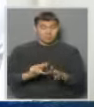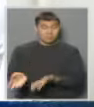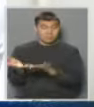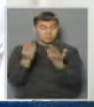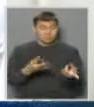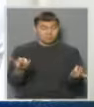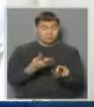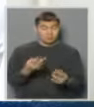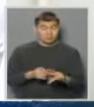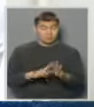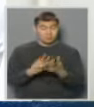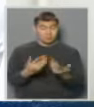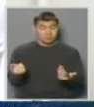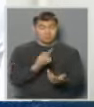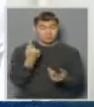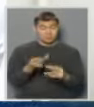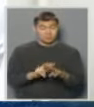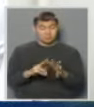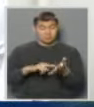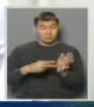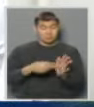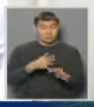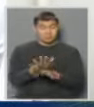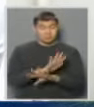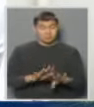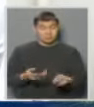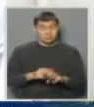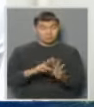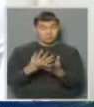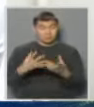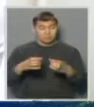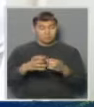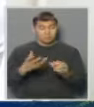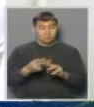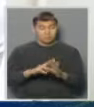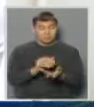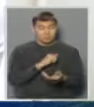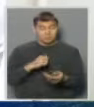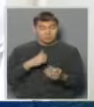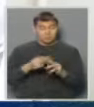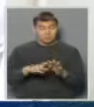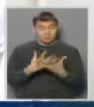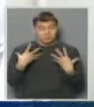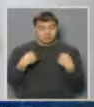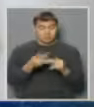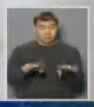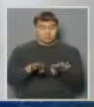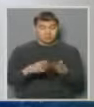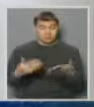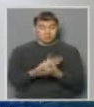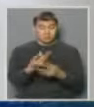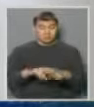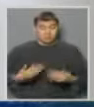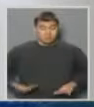шақырамын. Ол жаңағы бір жоспарды орындау ба, тағы бір нәрсе емес, жоқ. Өзіміздің халқымыздың денсаулығымыз.